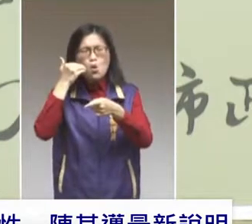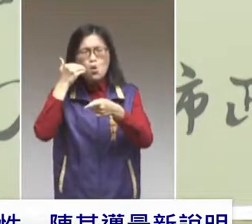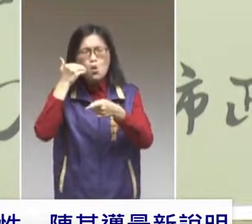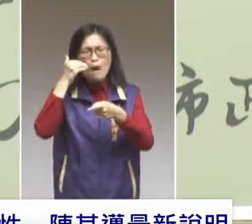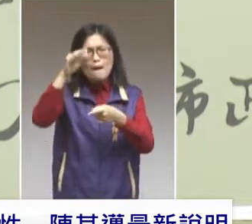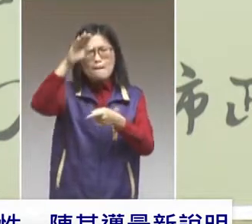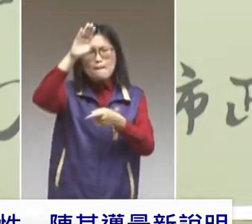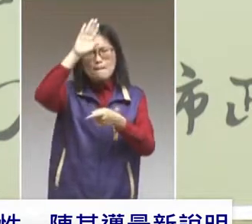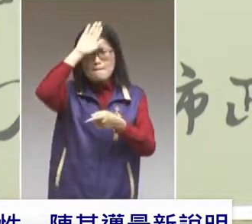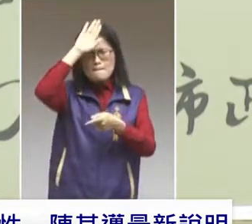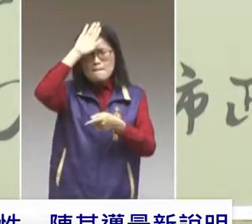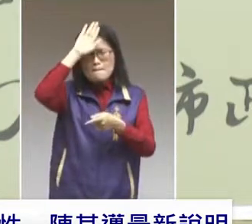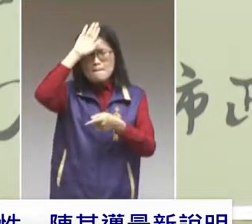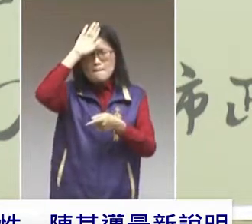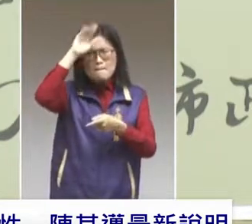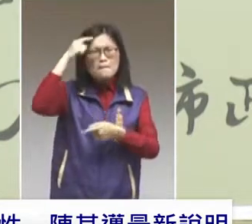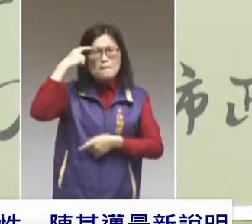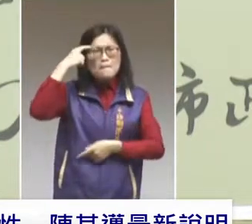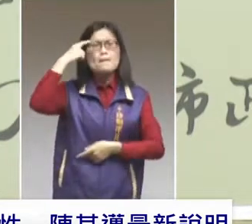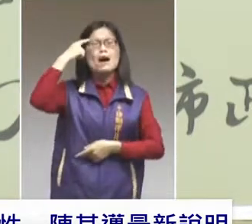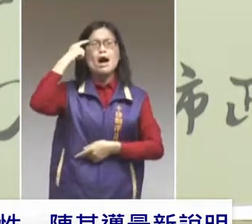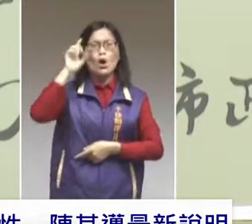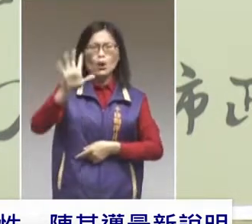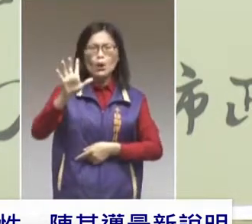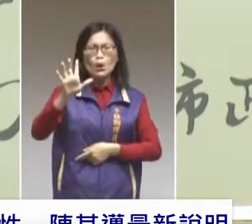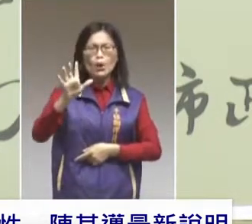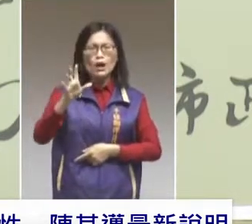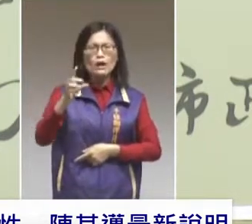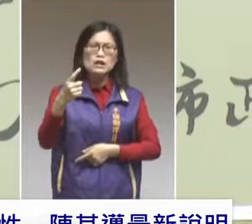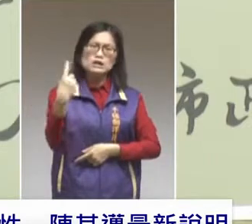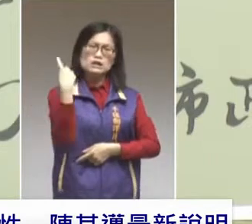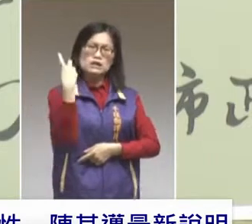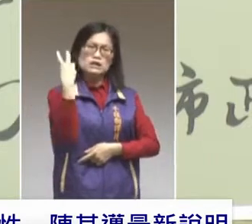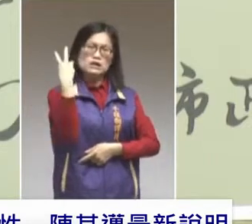好，那假如在有症状的